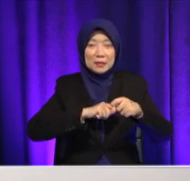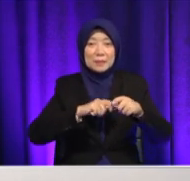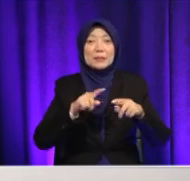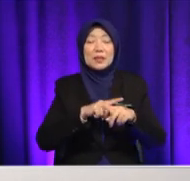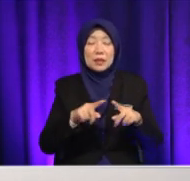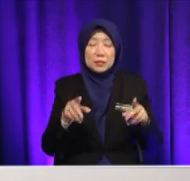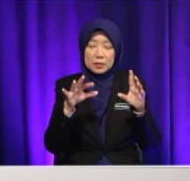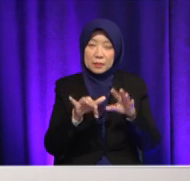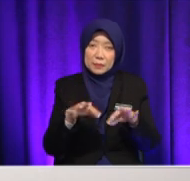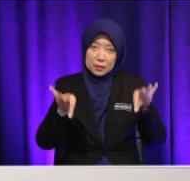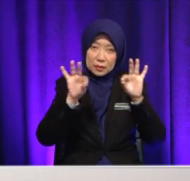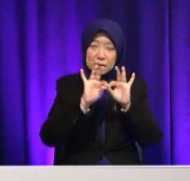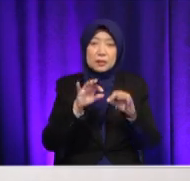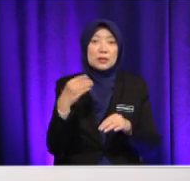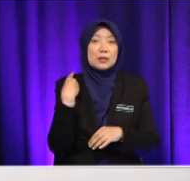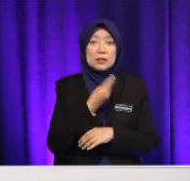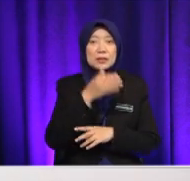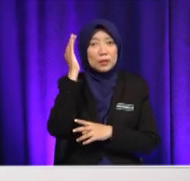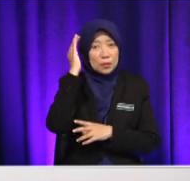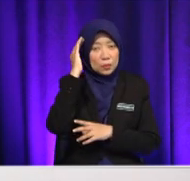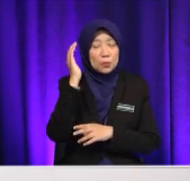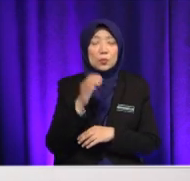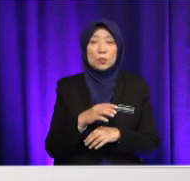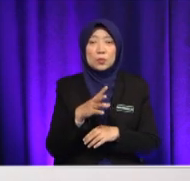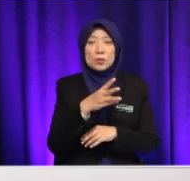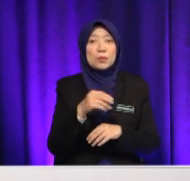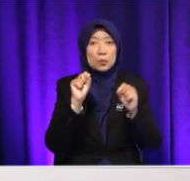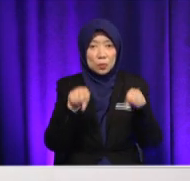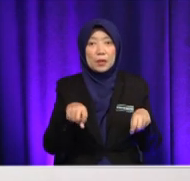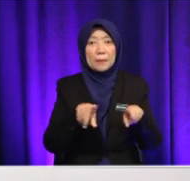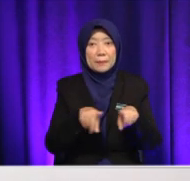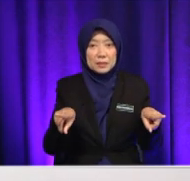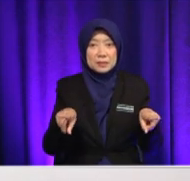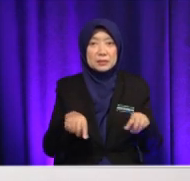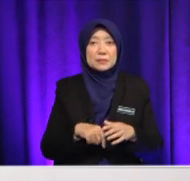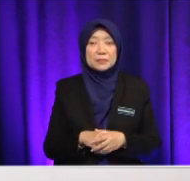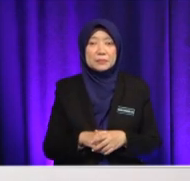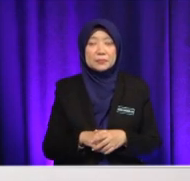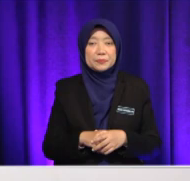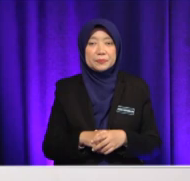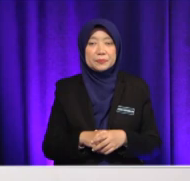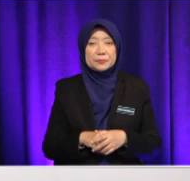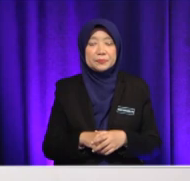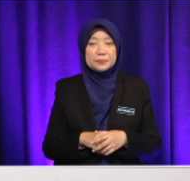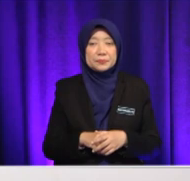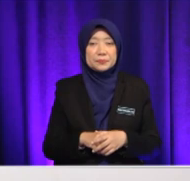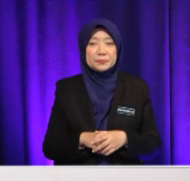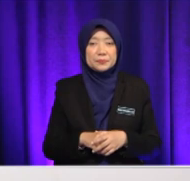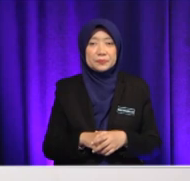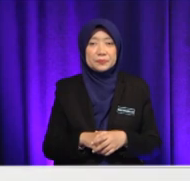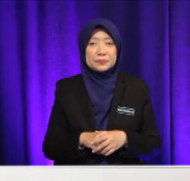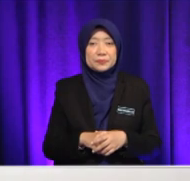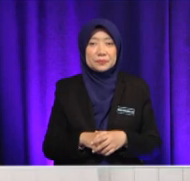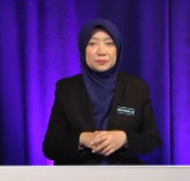tahu dia mana. Ada betul. Asalkan kita nak dapat bezakan dia. Okey. Okey. Okey, cikgu. Alright. So, di